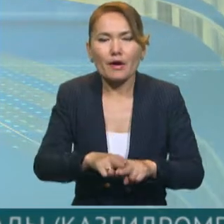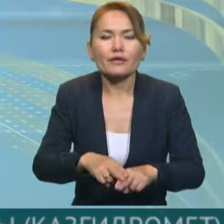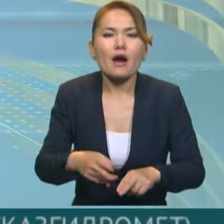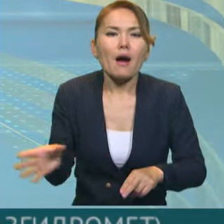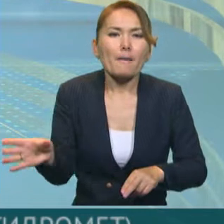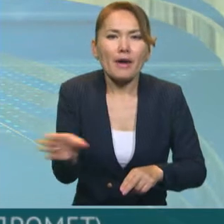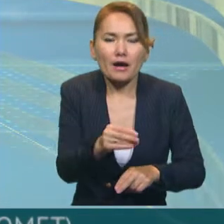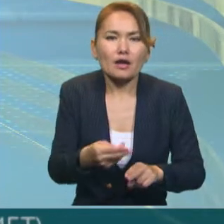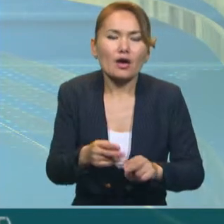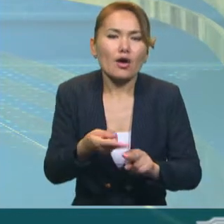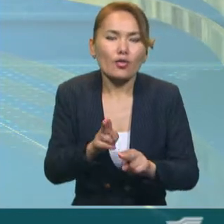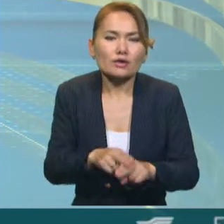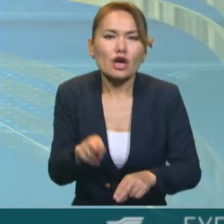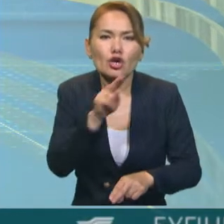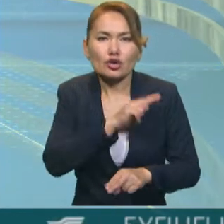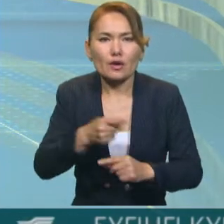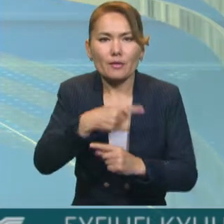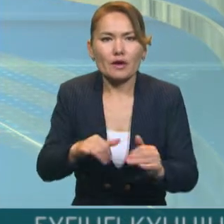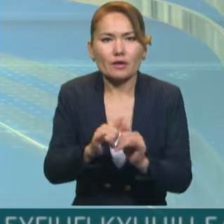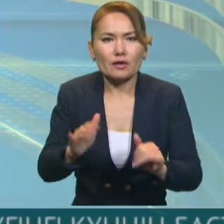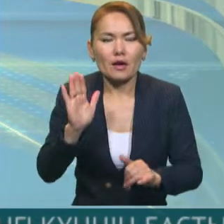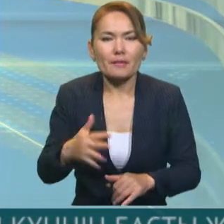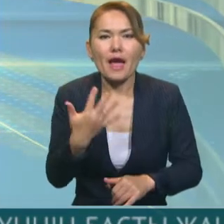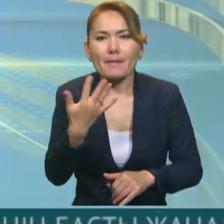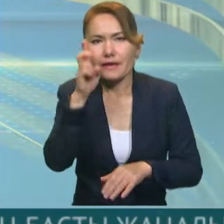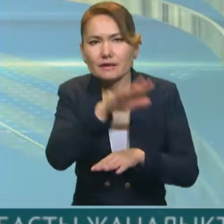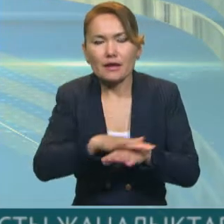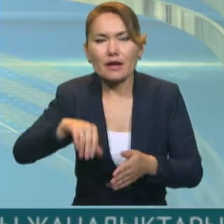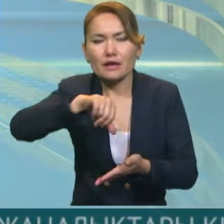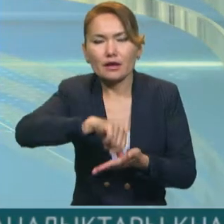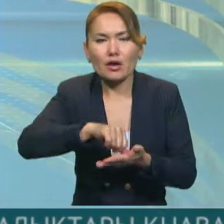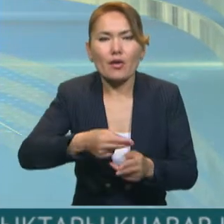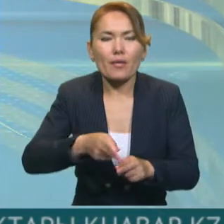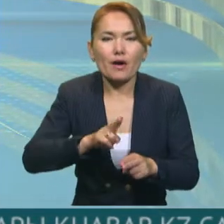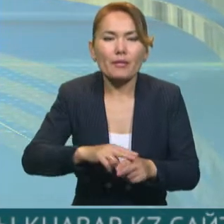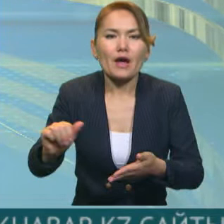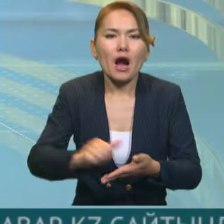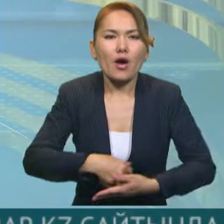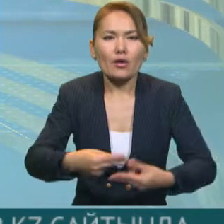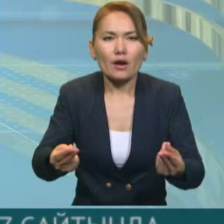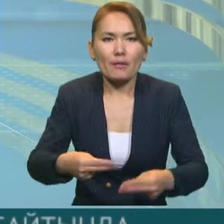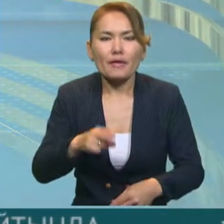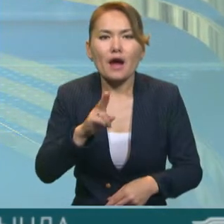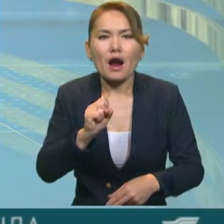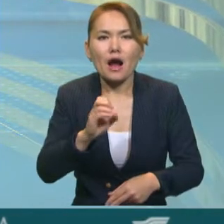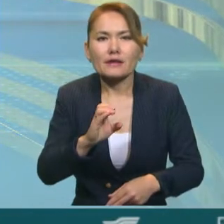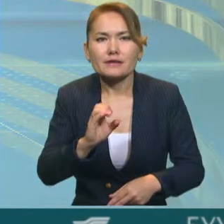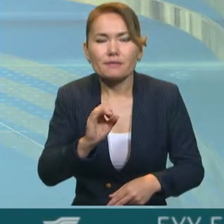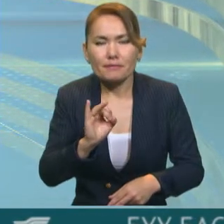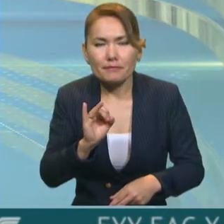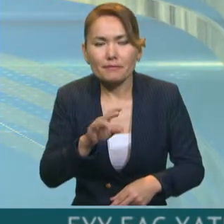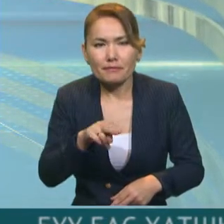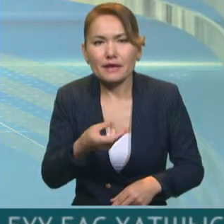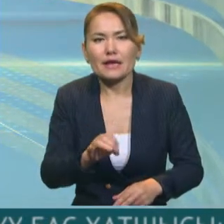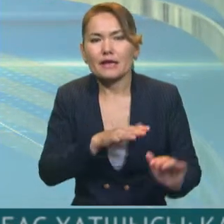кей-күдіктер сейіледі. Естеріңізге салайық, 5-ші Каспий саммитінің қорытындысында 5 мемлекеттің басшылары Каспий теңізінің құқықтық мәртебесі